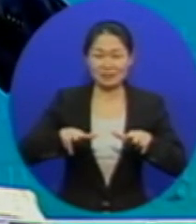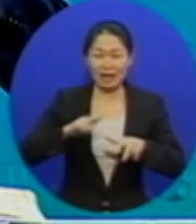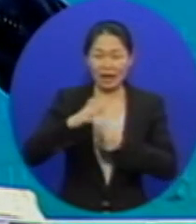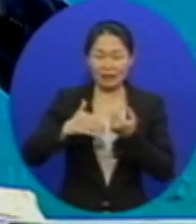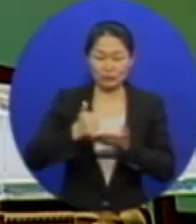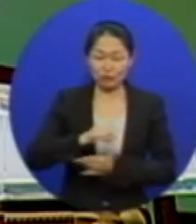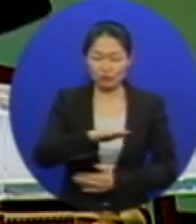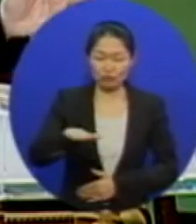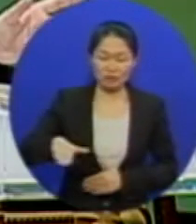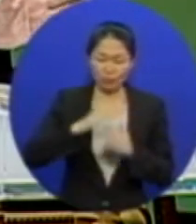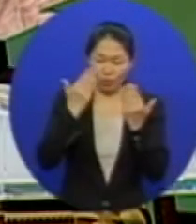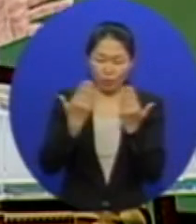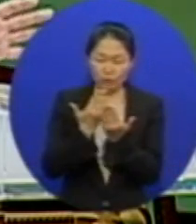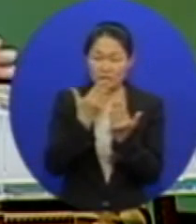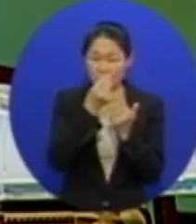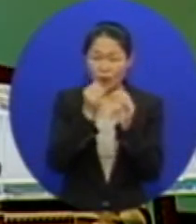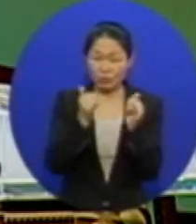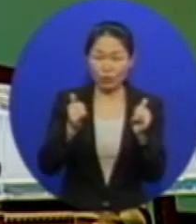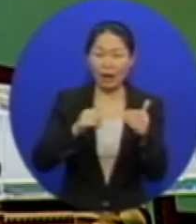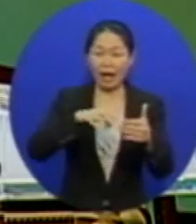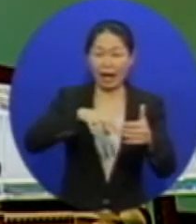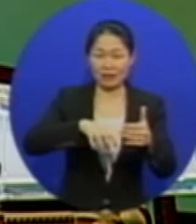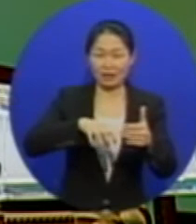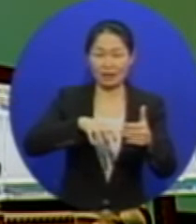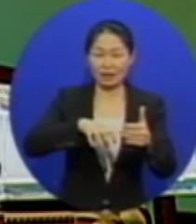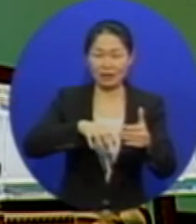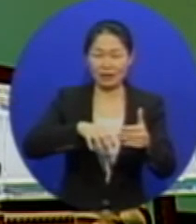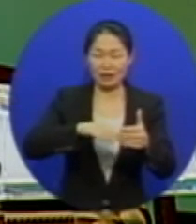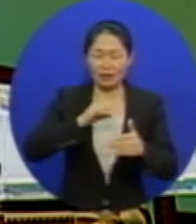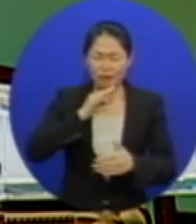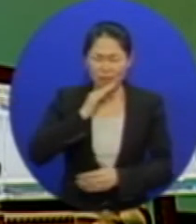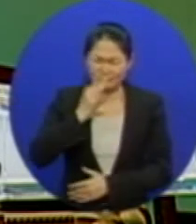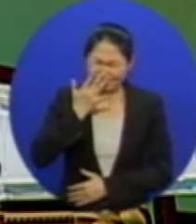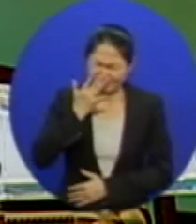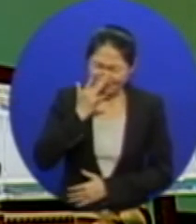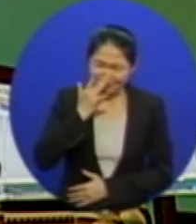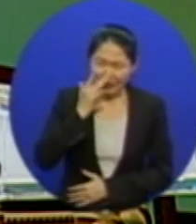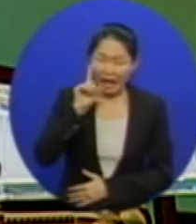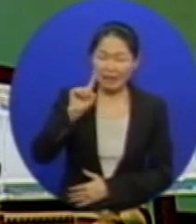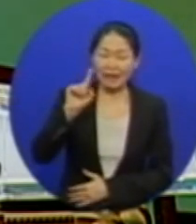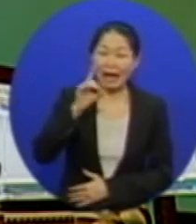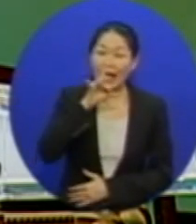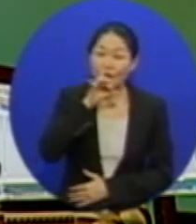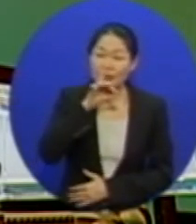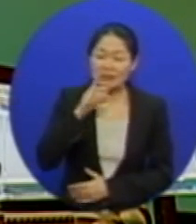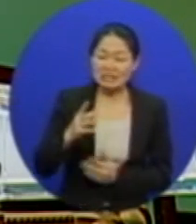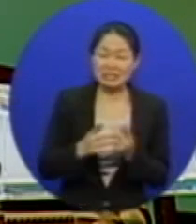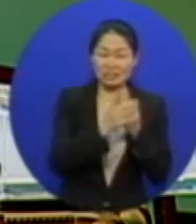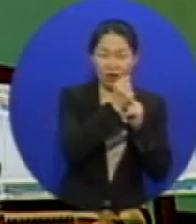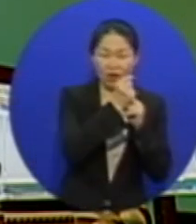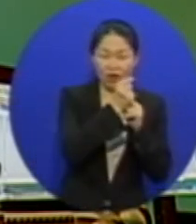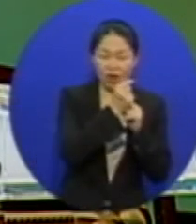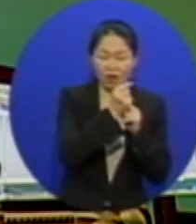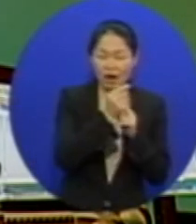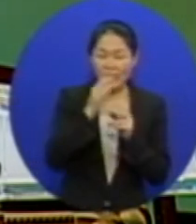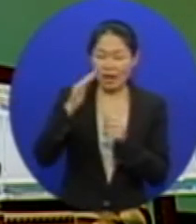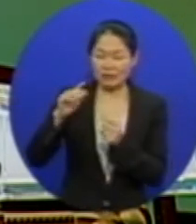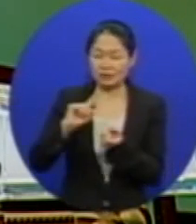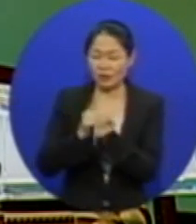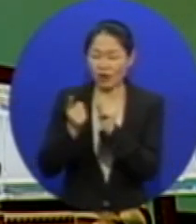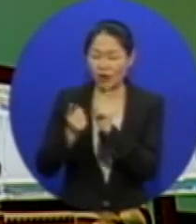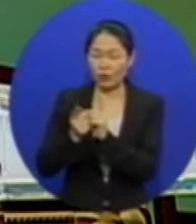하나님께서 우리 모든 성도들 안에 도무지 하나될 수 없는 귀족들을 개인 심령 안에 하나님과